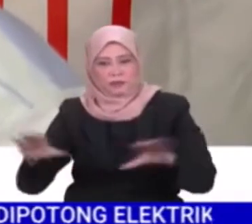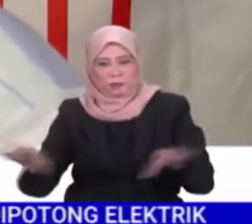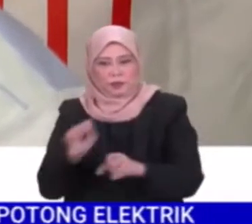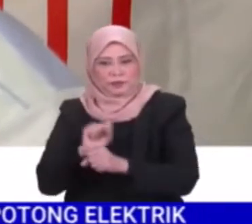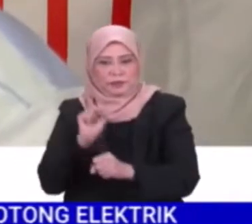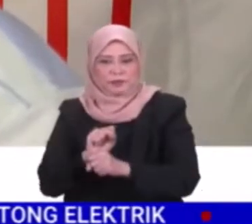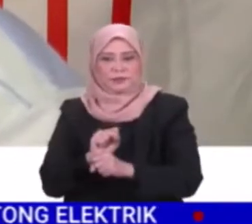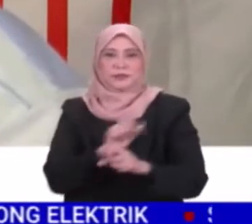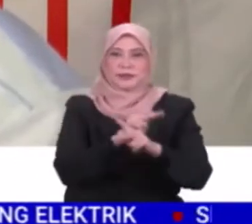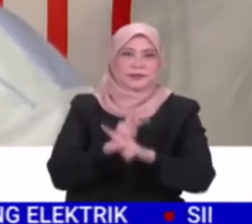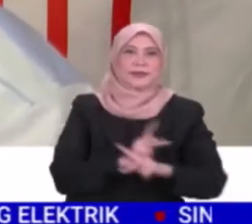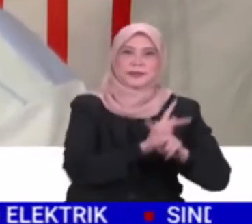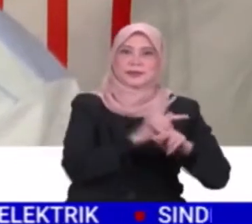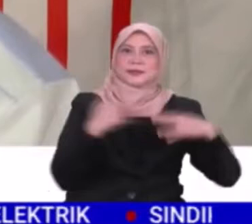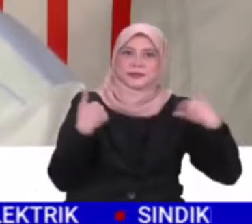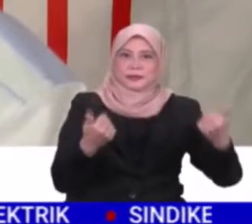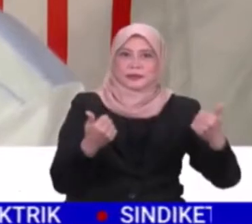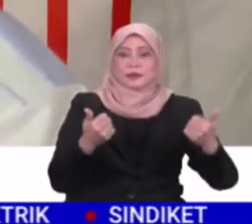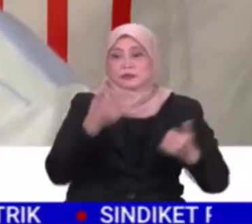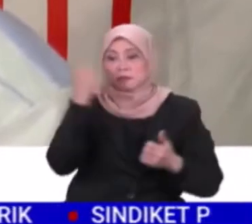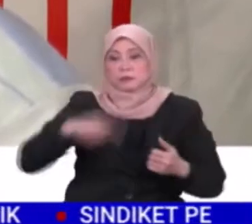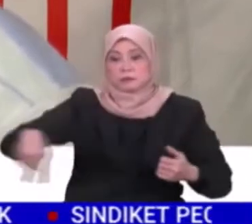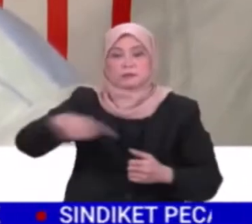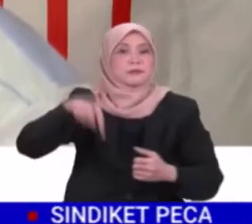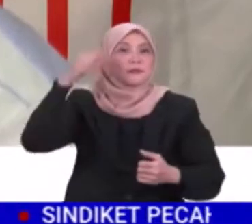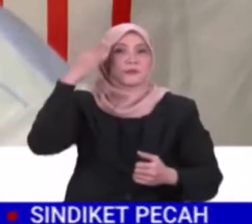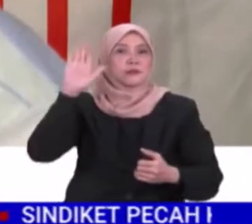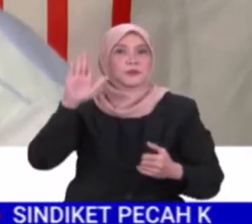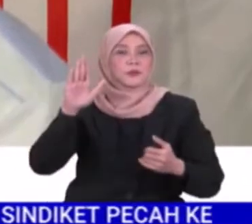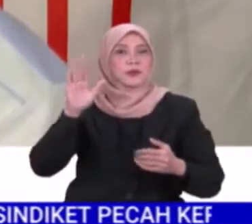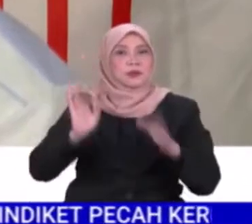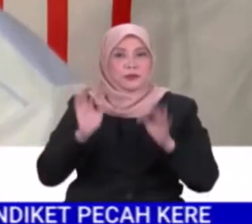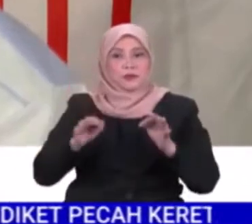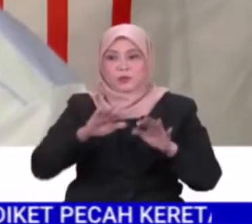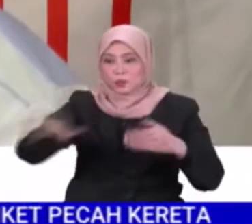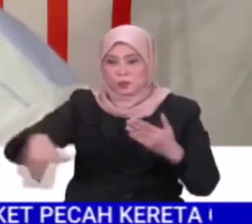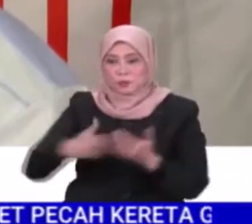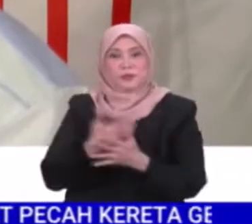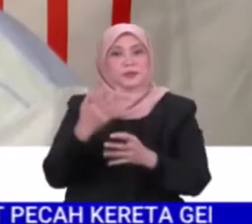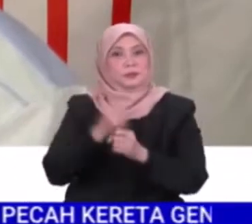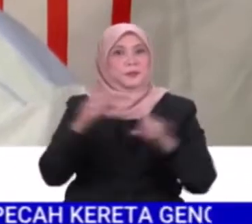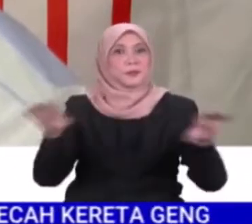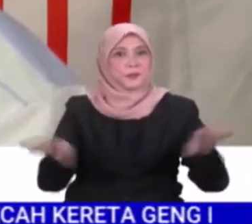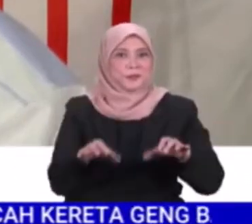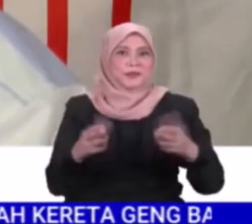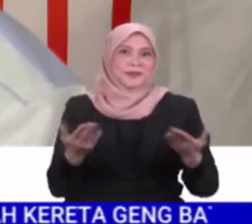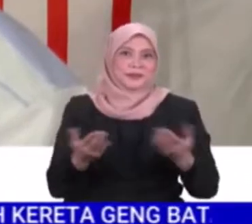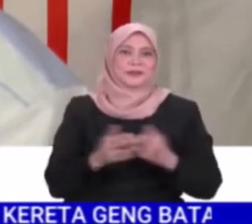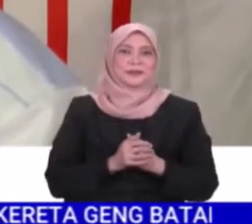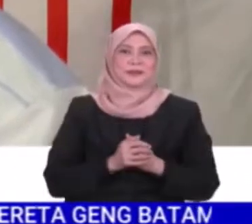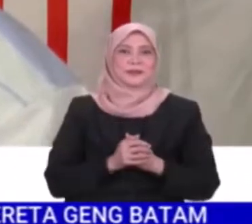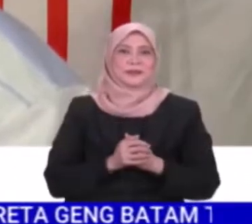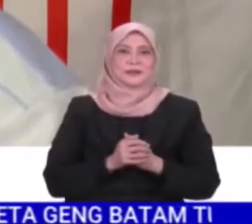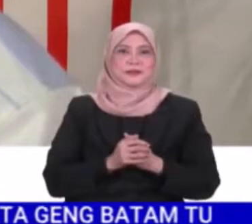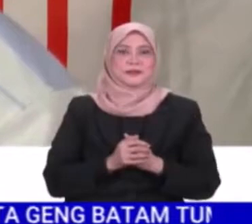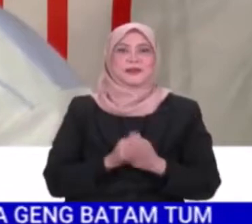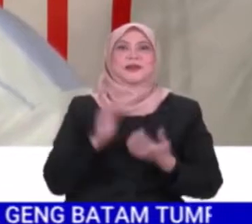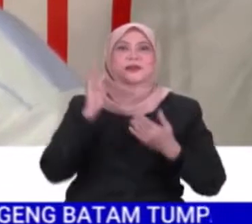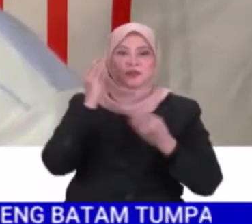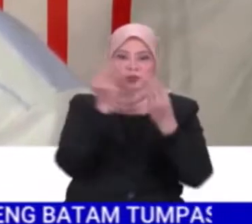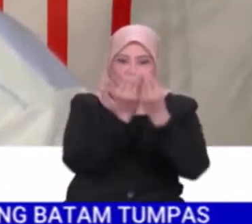nak jaga kesihatan macam mana, kadang-kadang dia pun tak tahu. Tapi kalau semua orang dapat buat, masalah apa nama akan